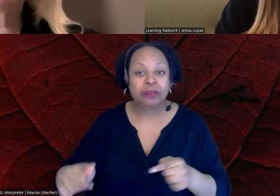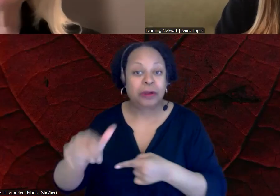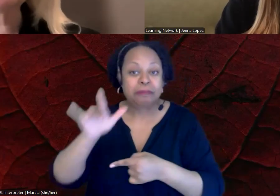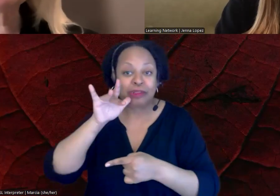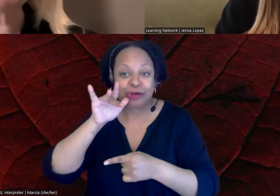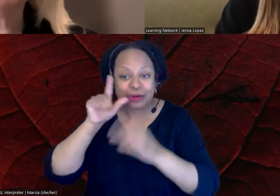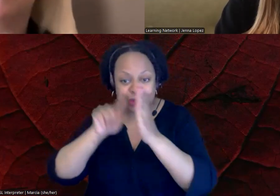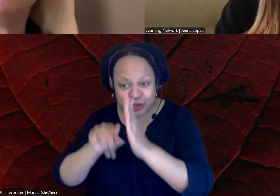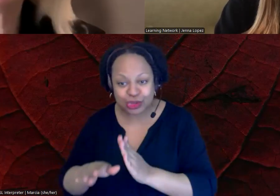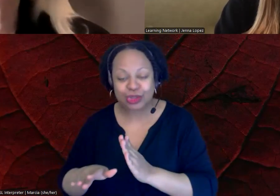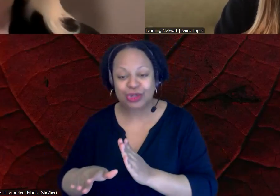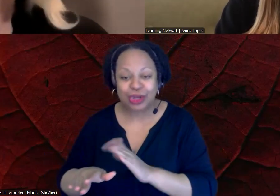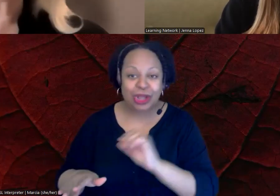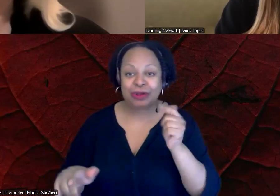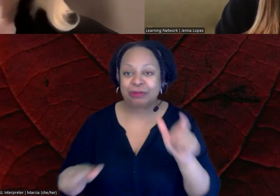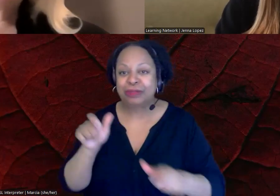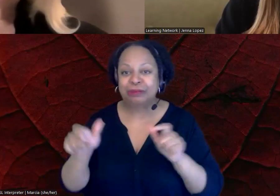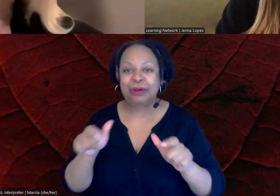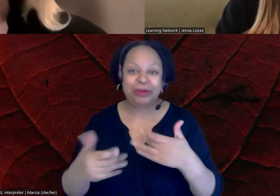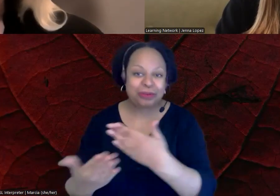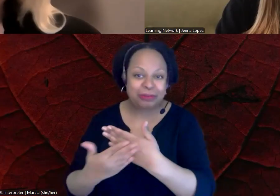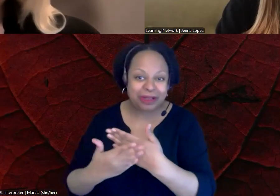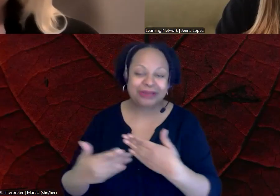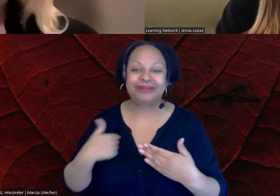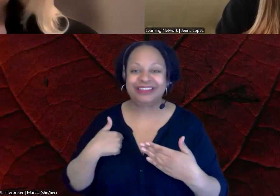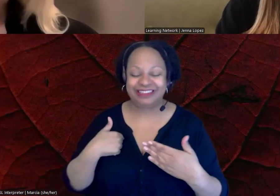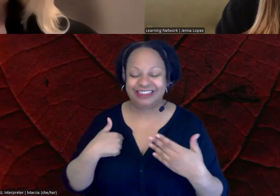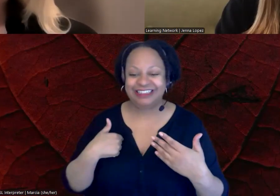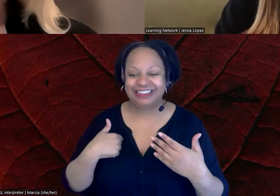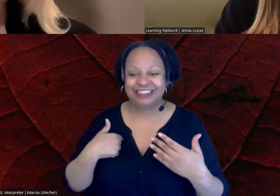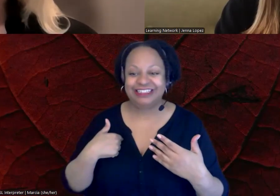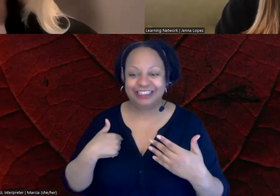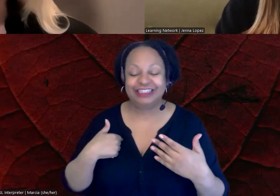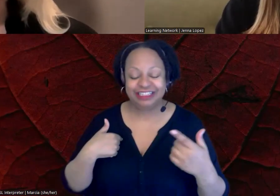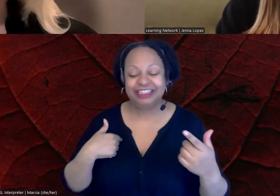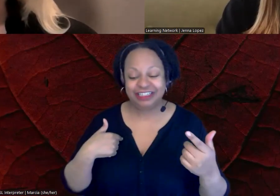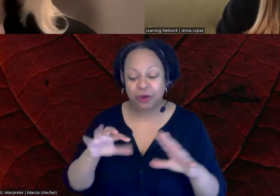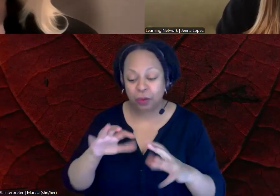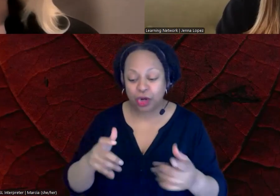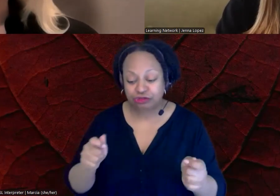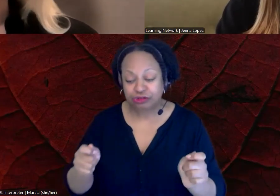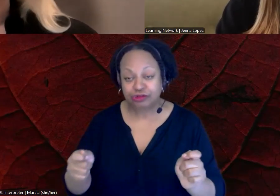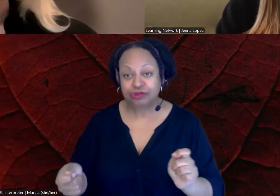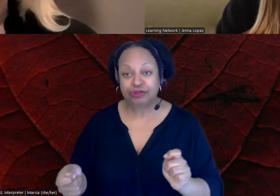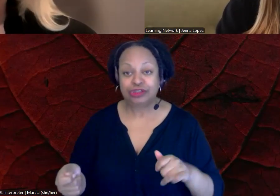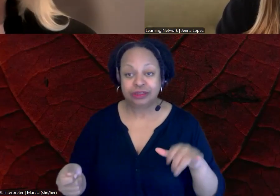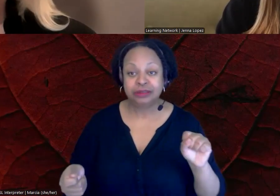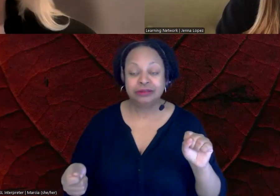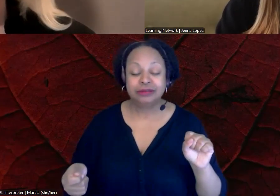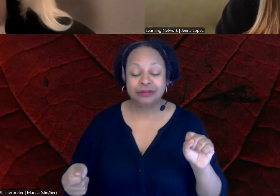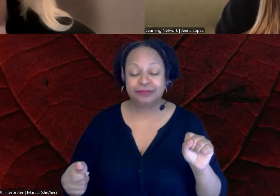des chercheurs académiques qui n'arrêtent pas de me rappeler que les choses sont en train de